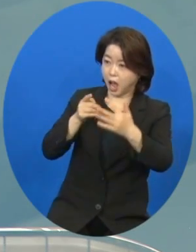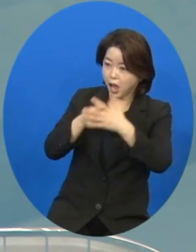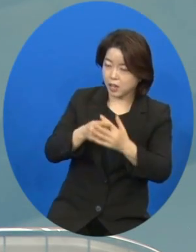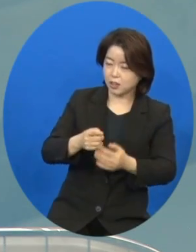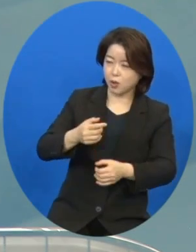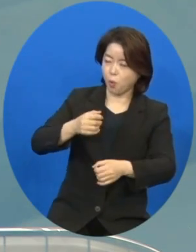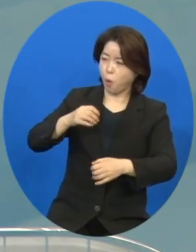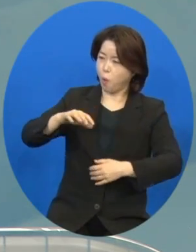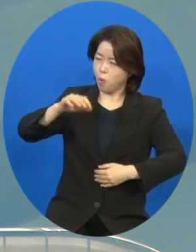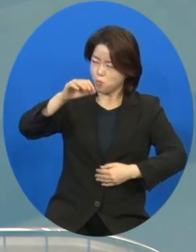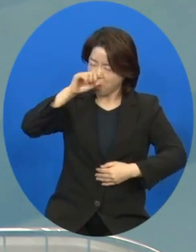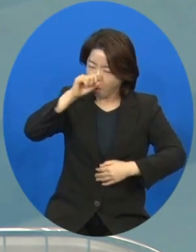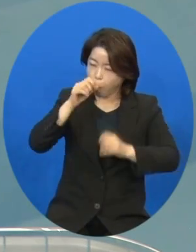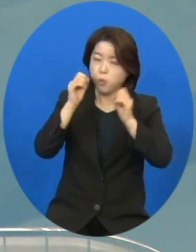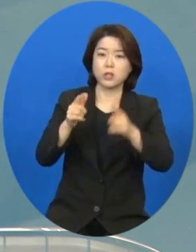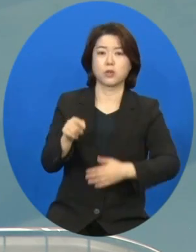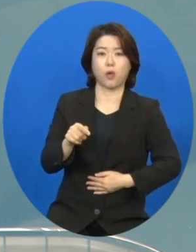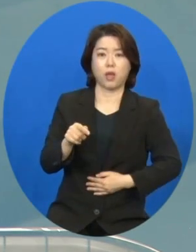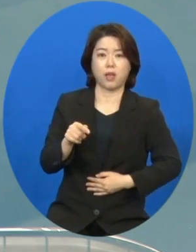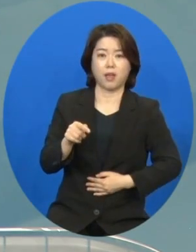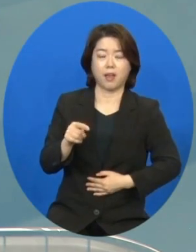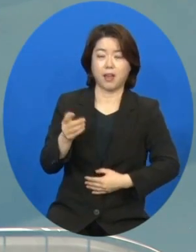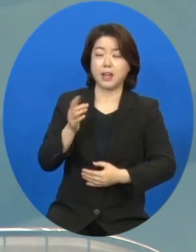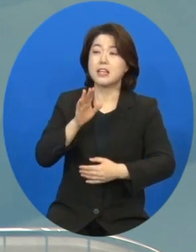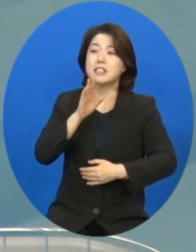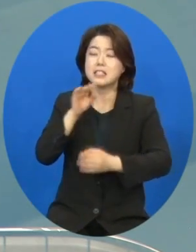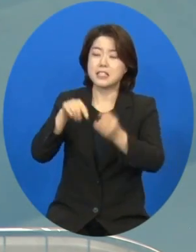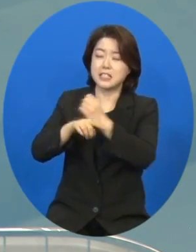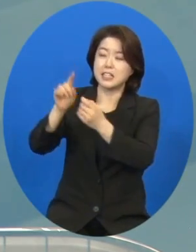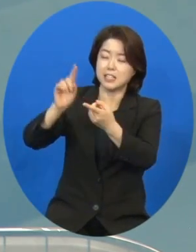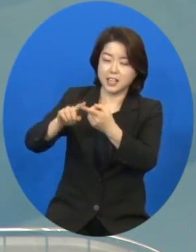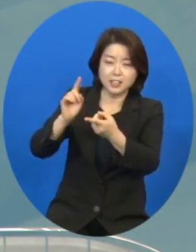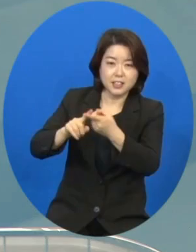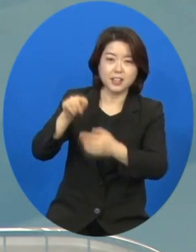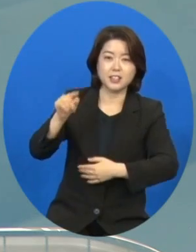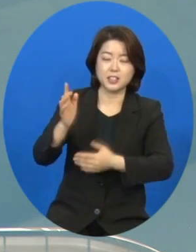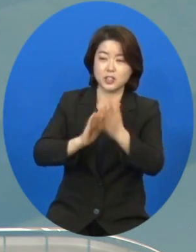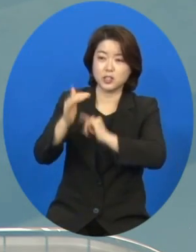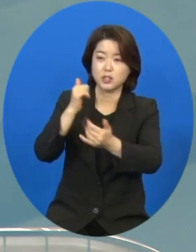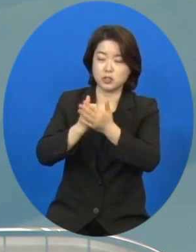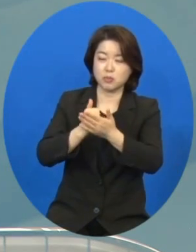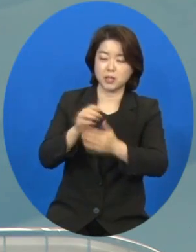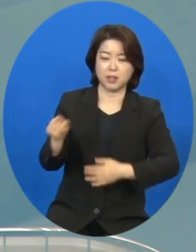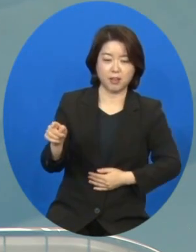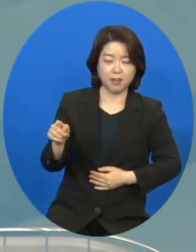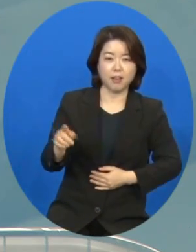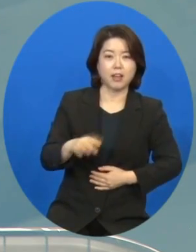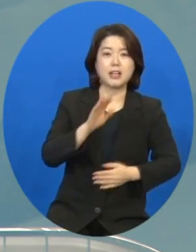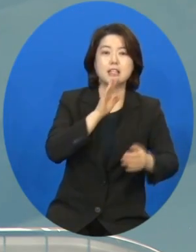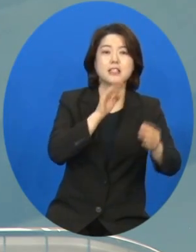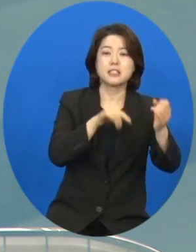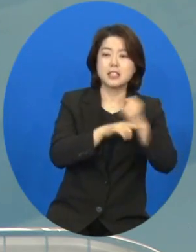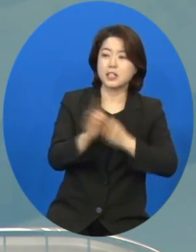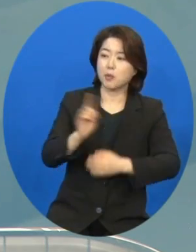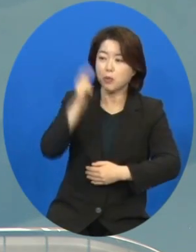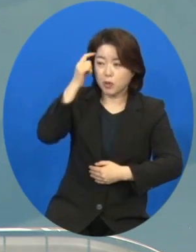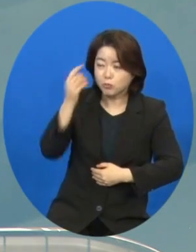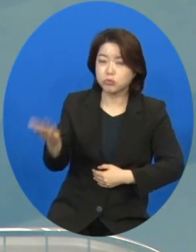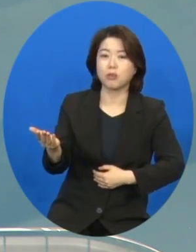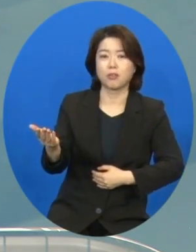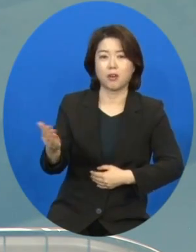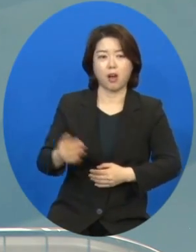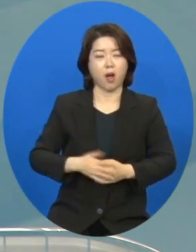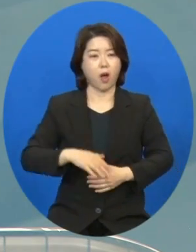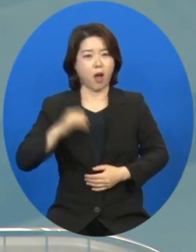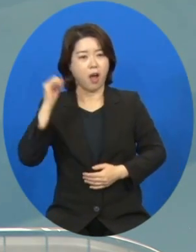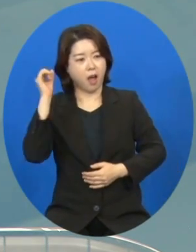순간이 온 거예요. 진리 그 자체이신 예수님에게 진리가 무엇이냐고 물었으니 이제 본디오 빌라도는